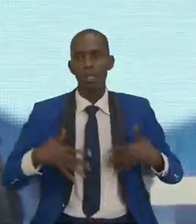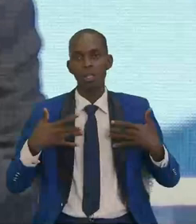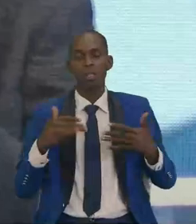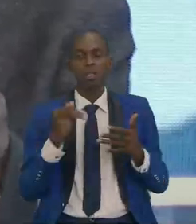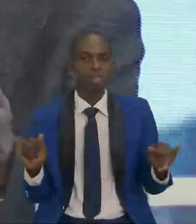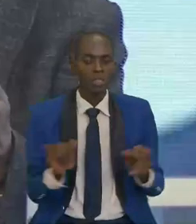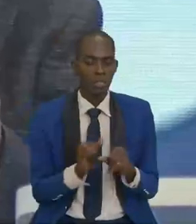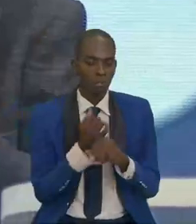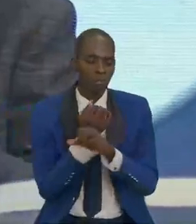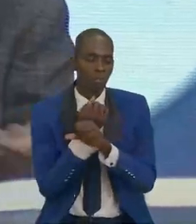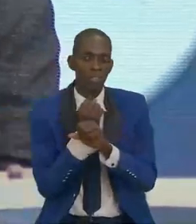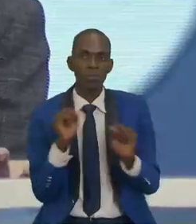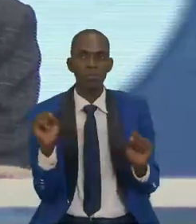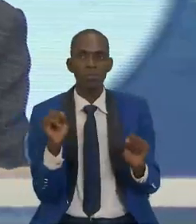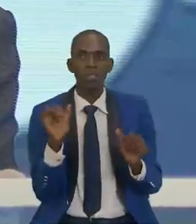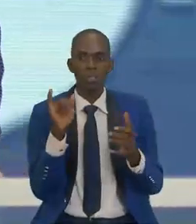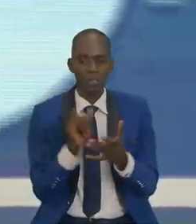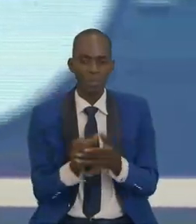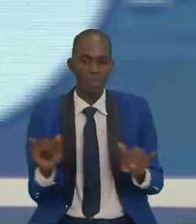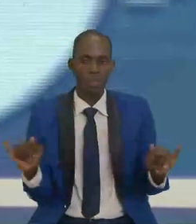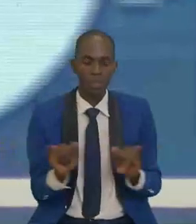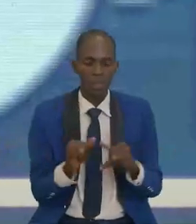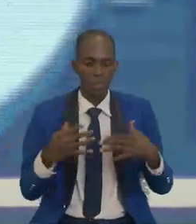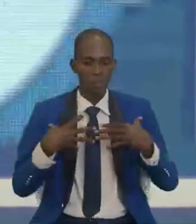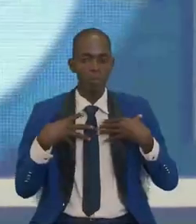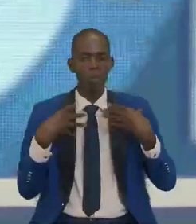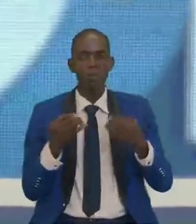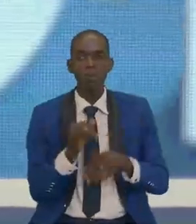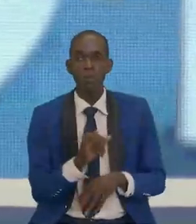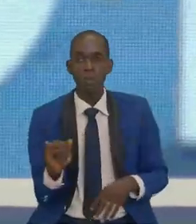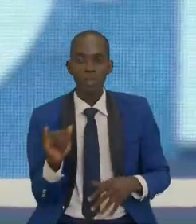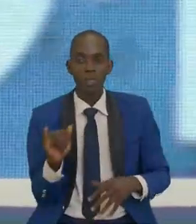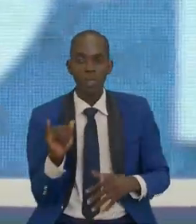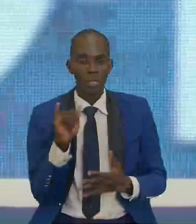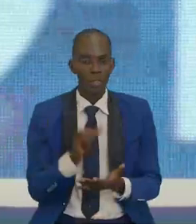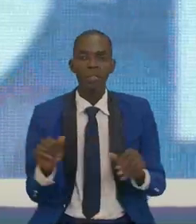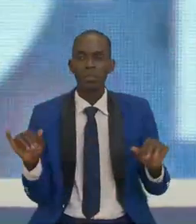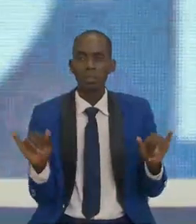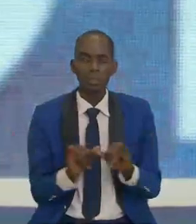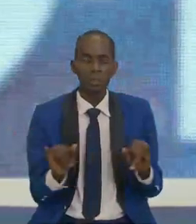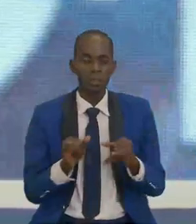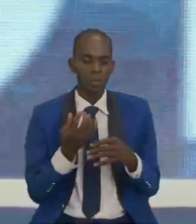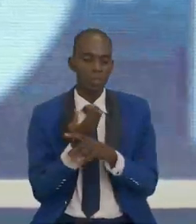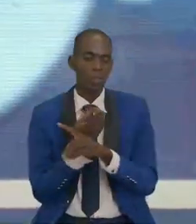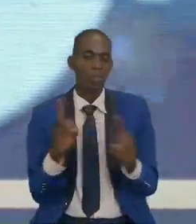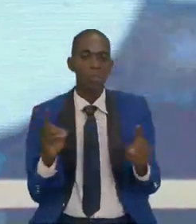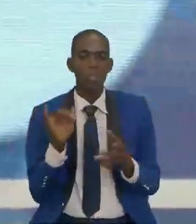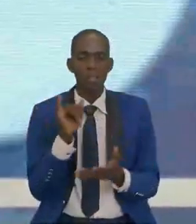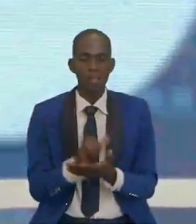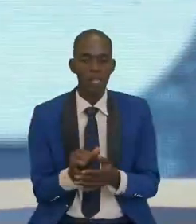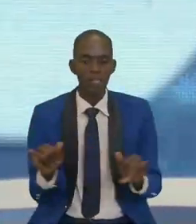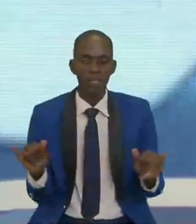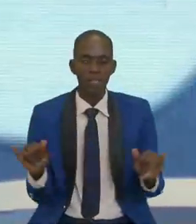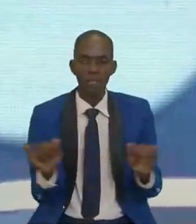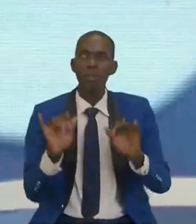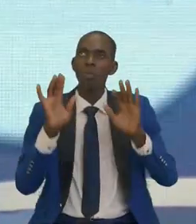cette même vie éternelle, ce même salut, cette même guérison,